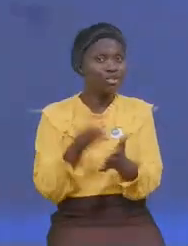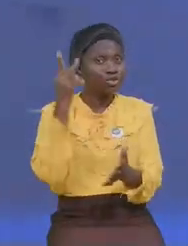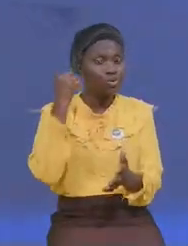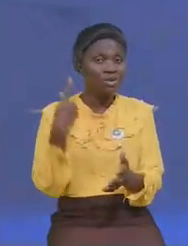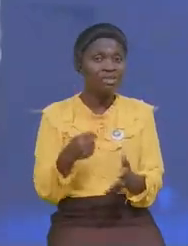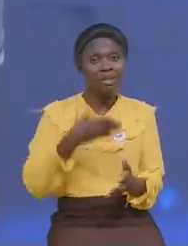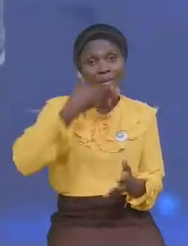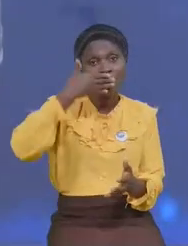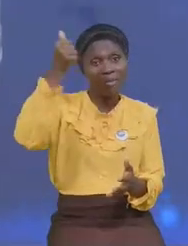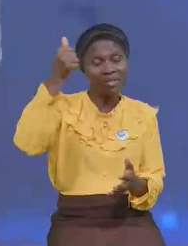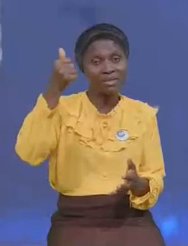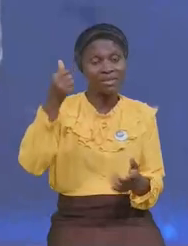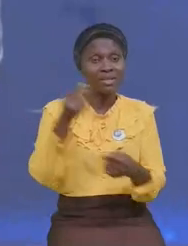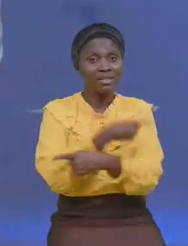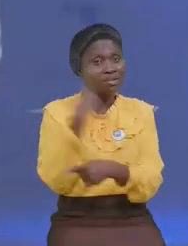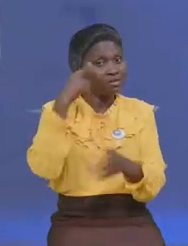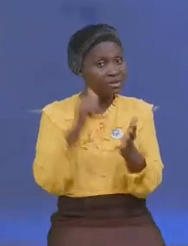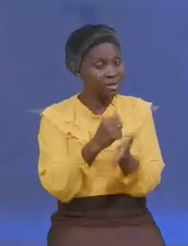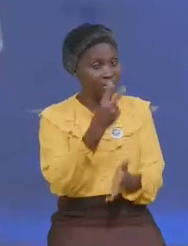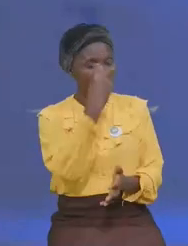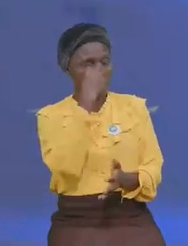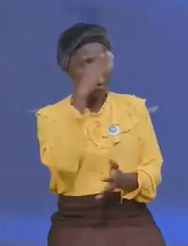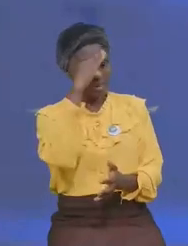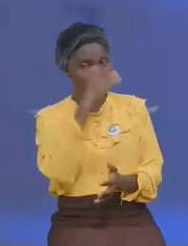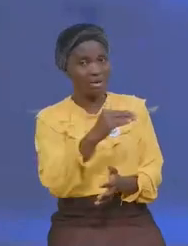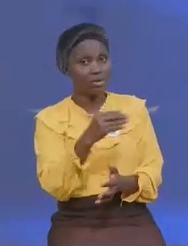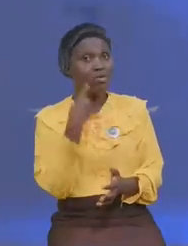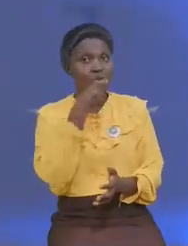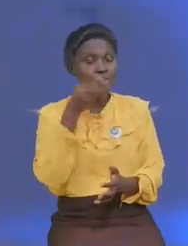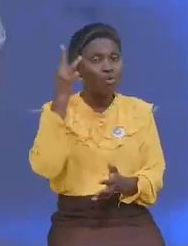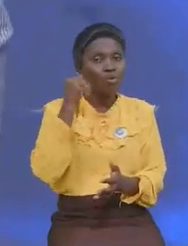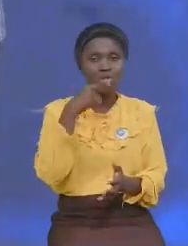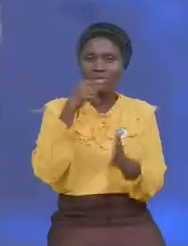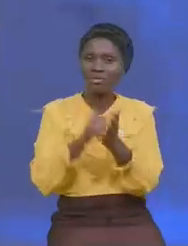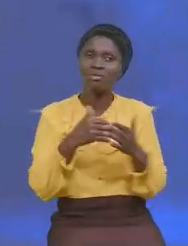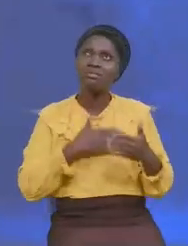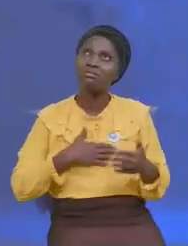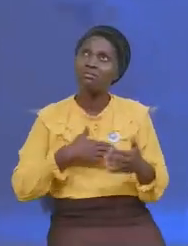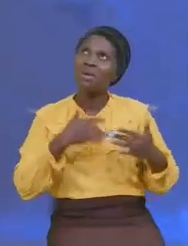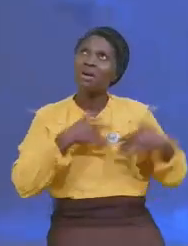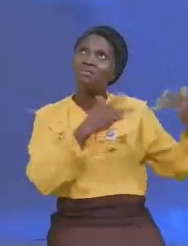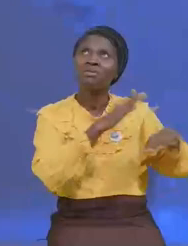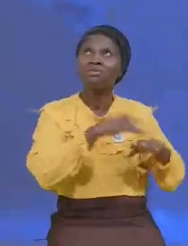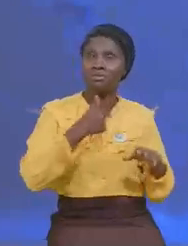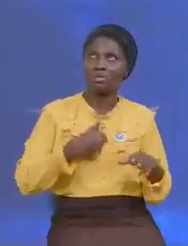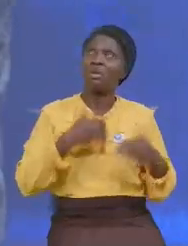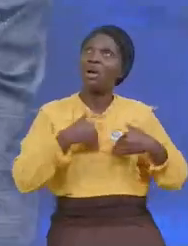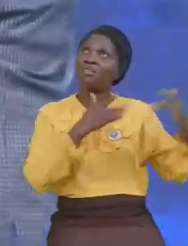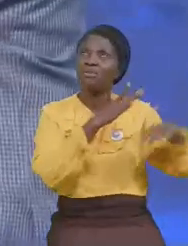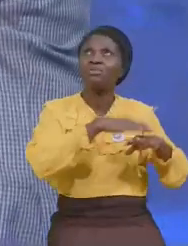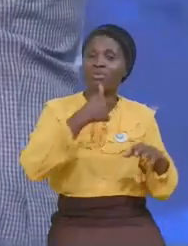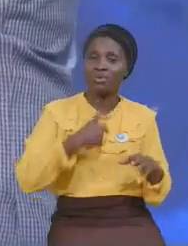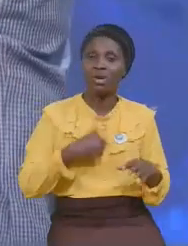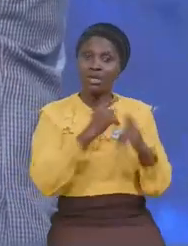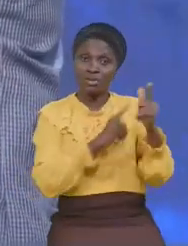c'était le meilleur jour pour l'aveugle qui disait « Aie pitié de